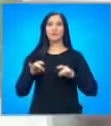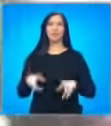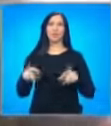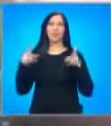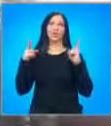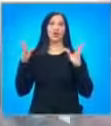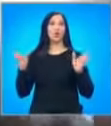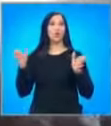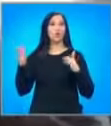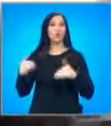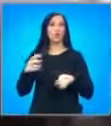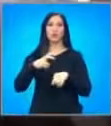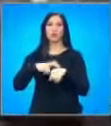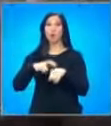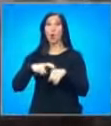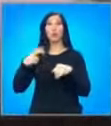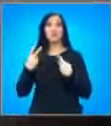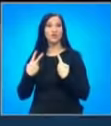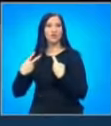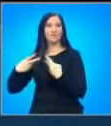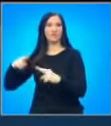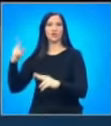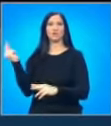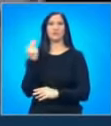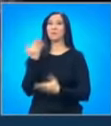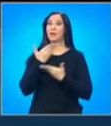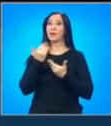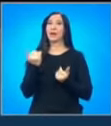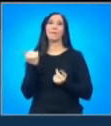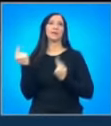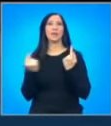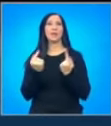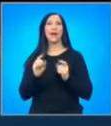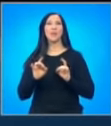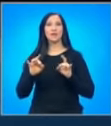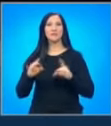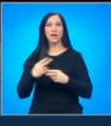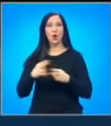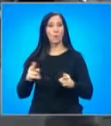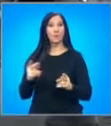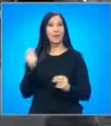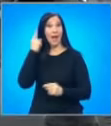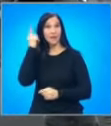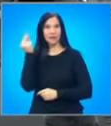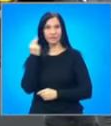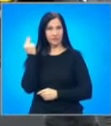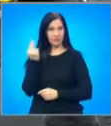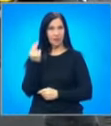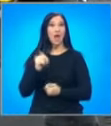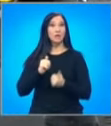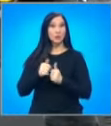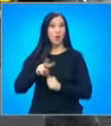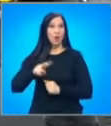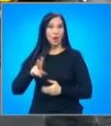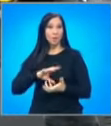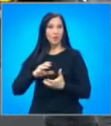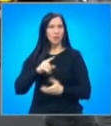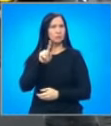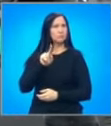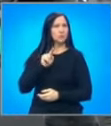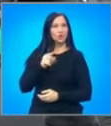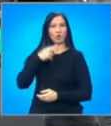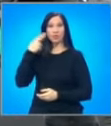Австралия реши окончателно. Джокович се връща в Сърбия и няма да играе на Австралиан Оупън. Реакциите в Сърбия. Спорт или политика?